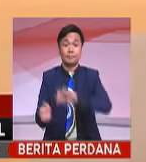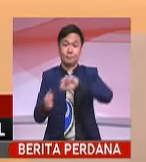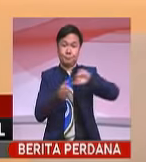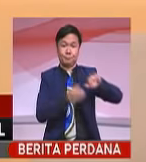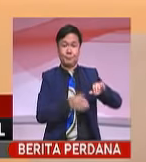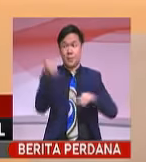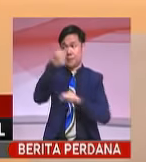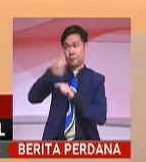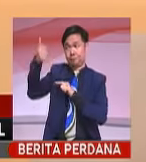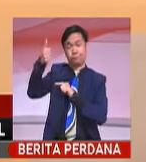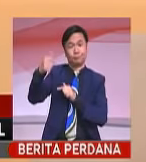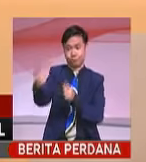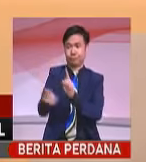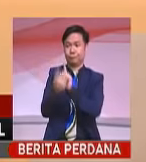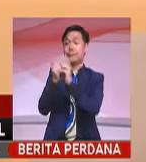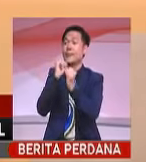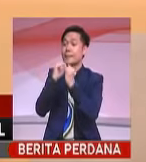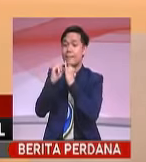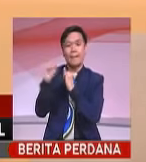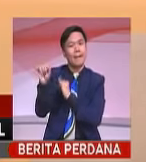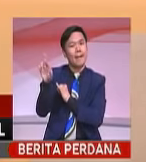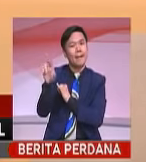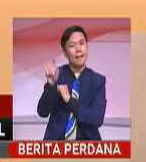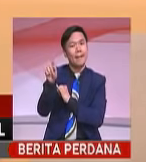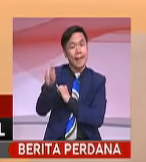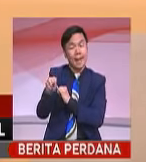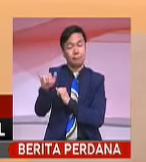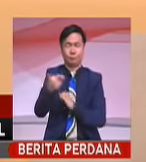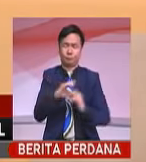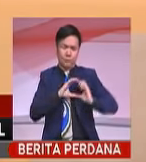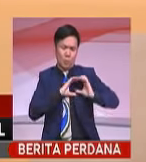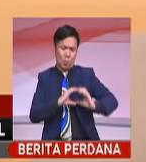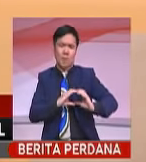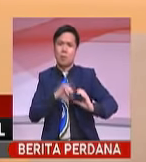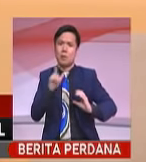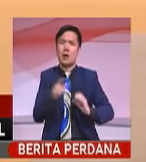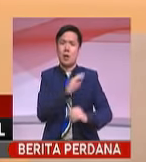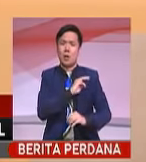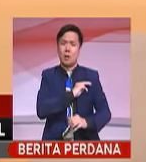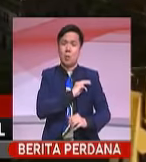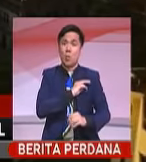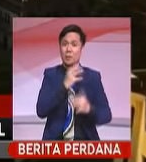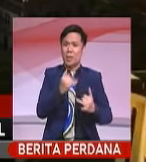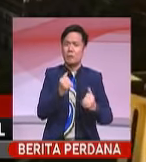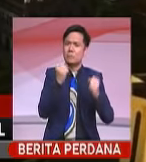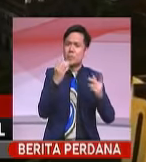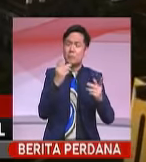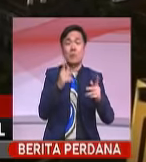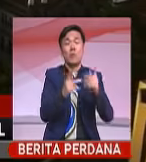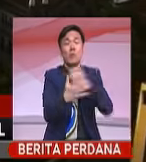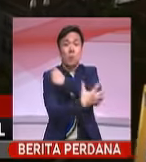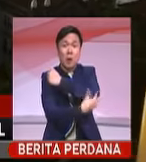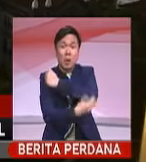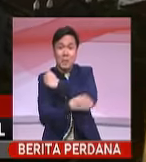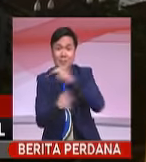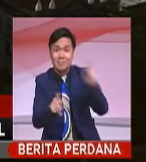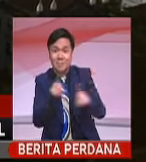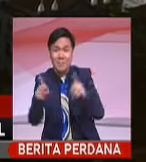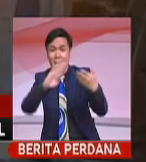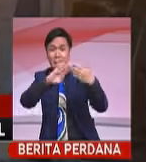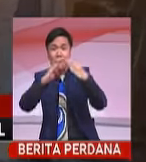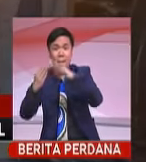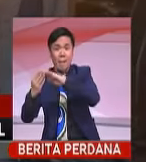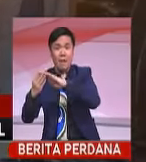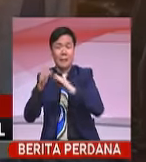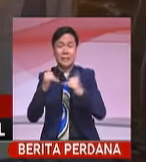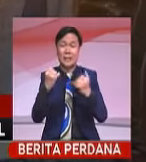Bercakap kepada RTM di Angkasa Puri, beliau turut menyatakan komitmen kementeriannya terhadap isu masalah miskin bandar dan berharap segala